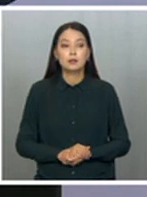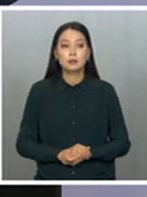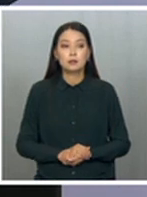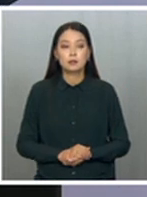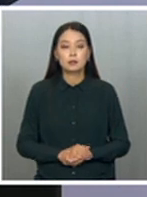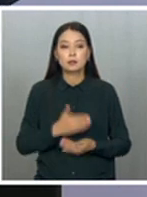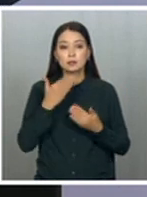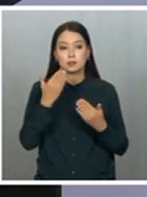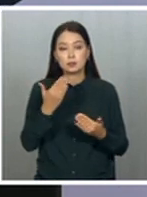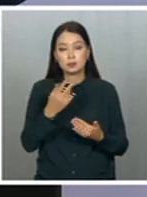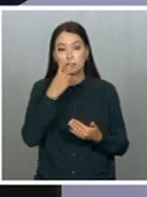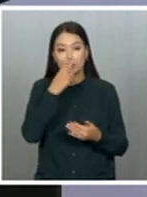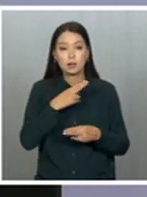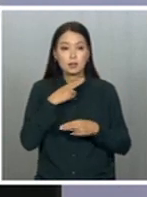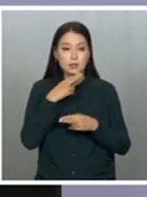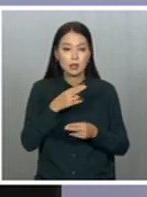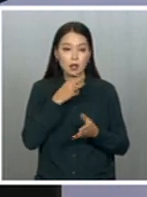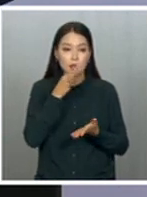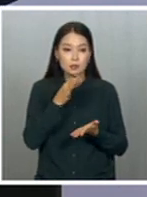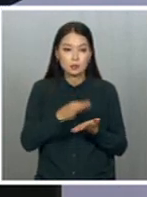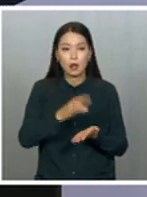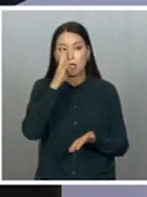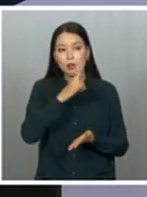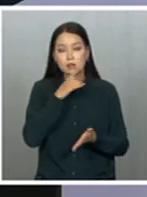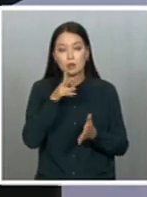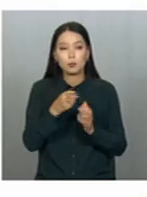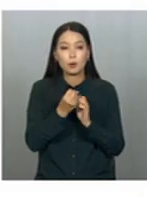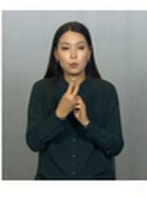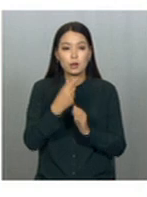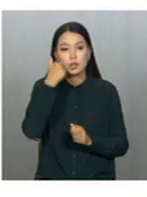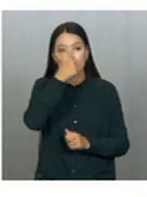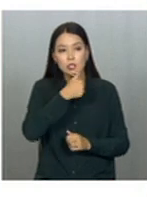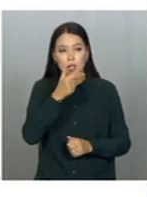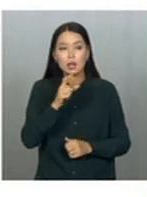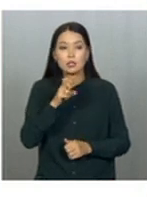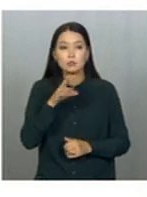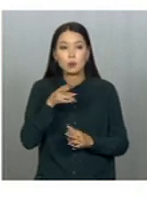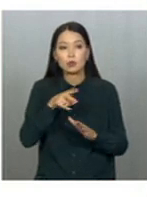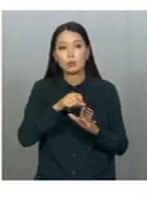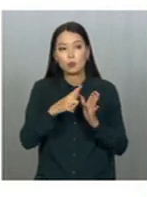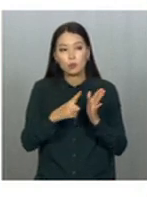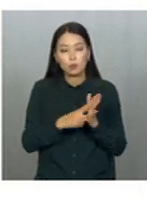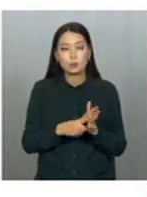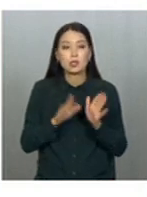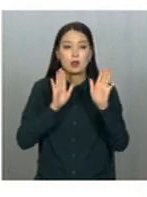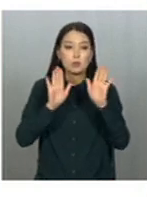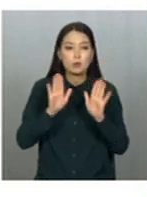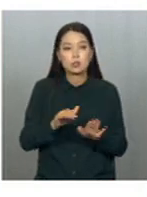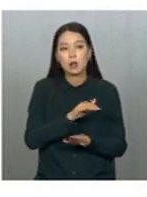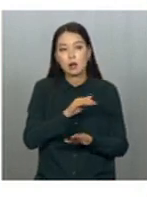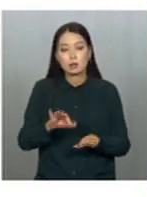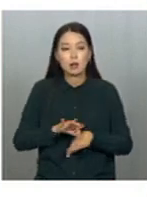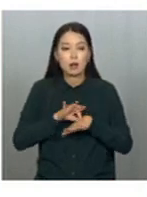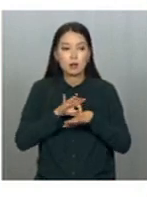Ендеше дұрыс жауап нұсқаларына назар аударайық. Қазақстан 2012 жылы Экспо 2017 көрмесінің ресми өткізушісі